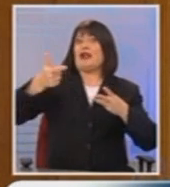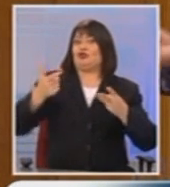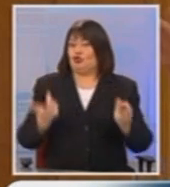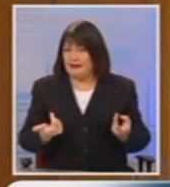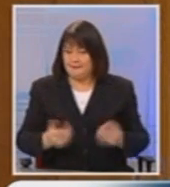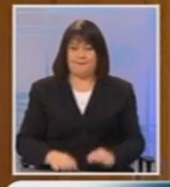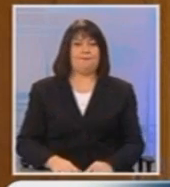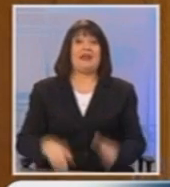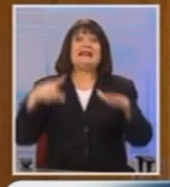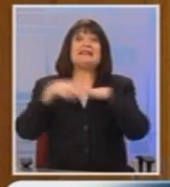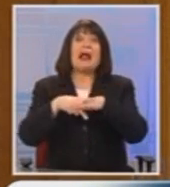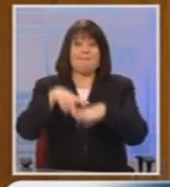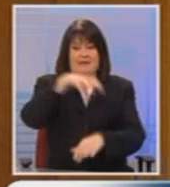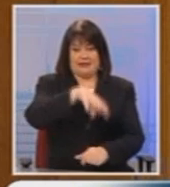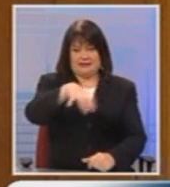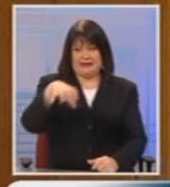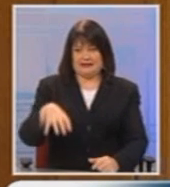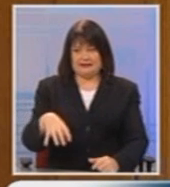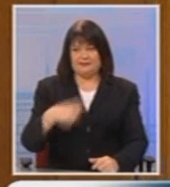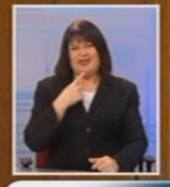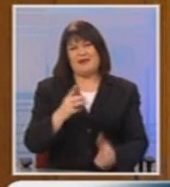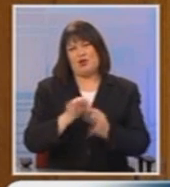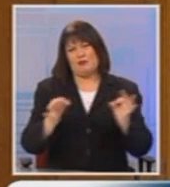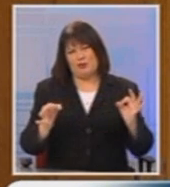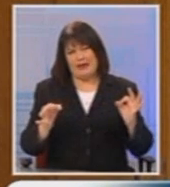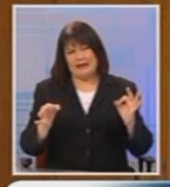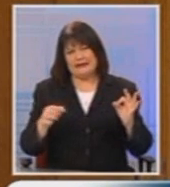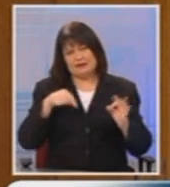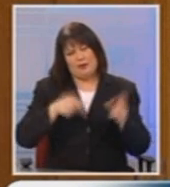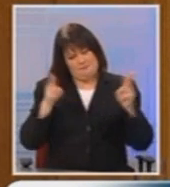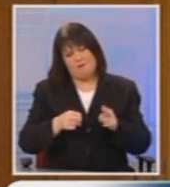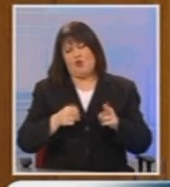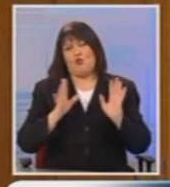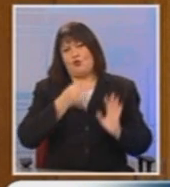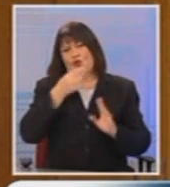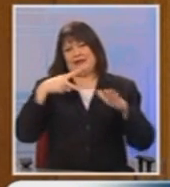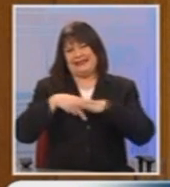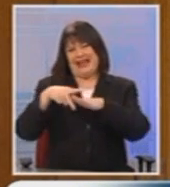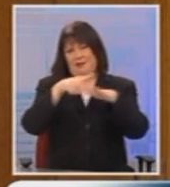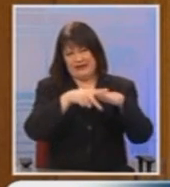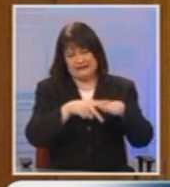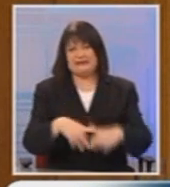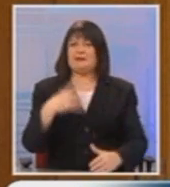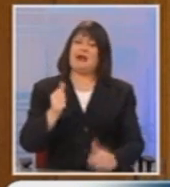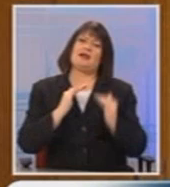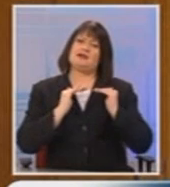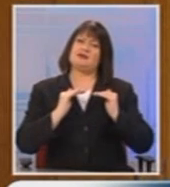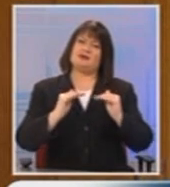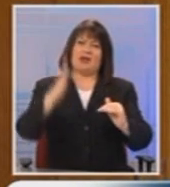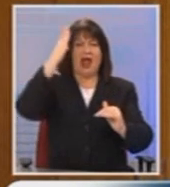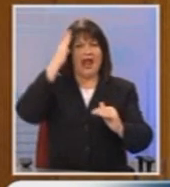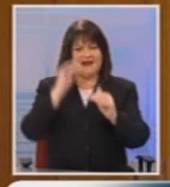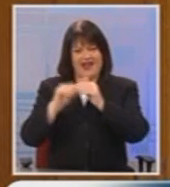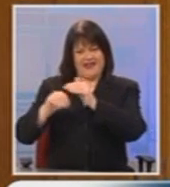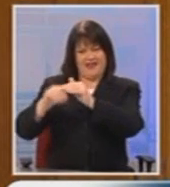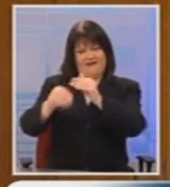ο τραπεζικός χώρος. Έχω μέσα, δεν θέλω να πω περισσότερο, όσο λιγότερα λέμε τώρα εδώ, όπου ναι μεν υπάρχει σταθεροποίηση, ανακεφαλοποίηση,